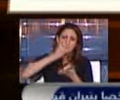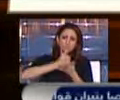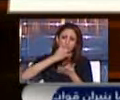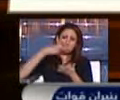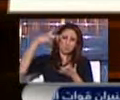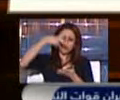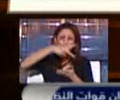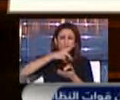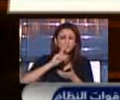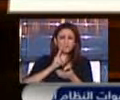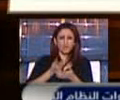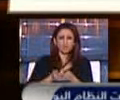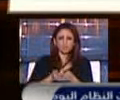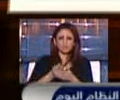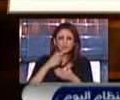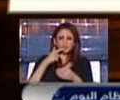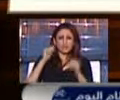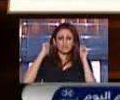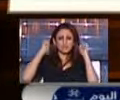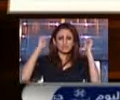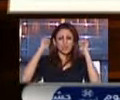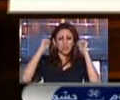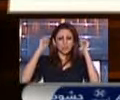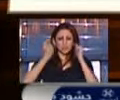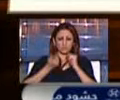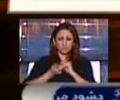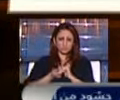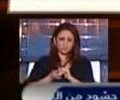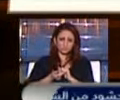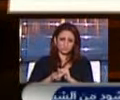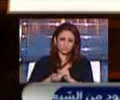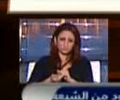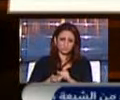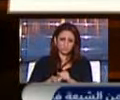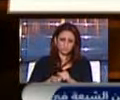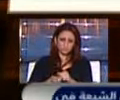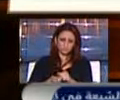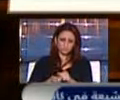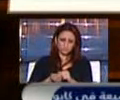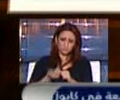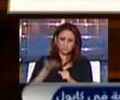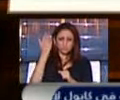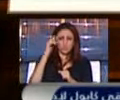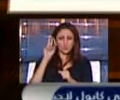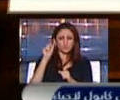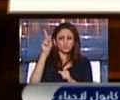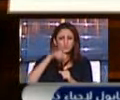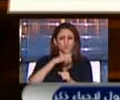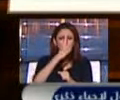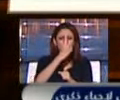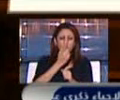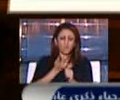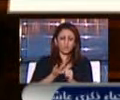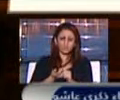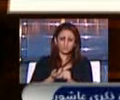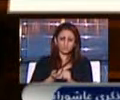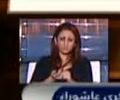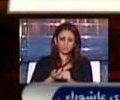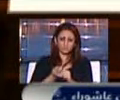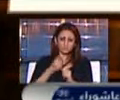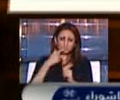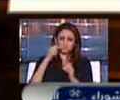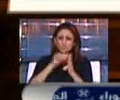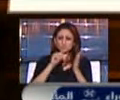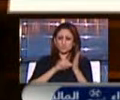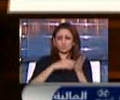نعيش مرحله ثوريه مثل تقارب ما حدث في ثوره 20 يناير. ثوره 20 يناير اطاحت بالدستور